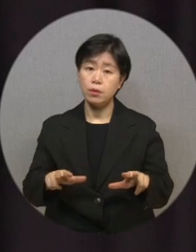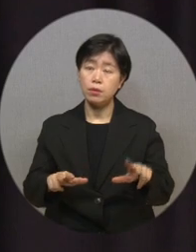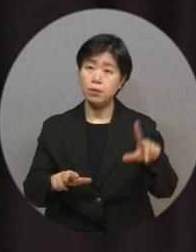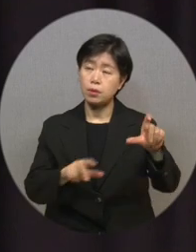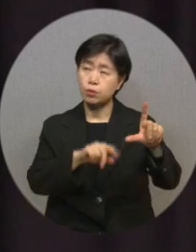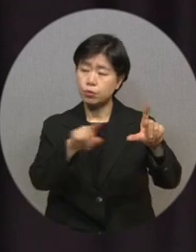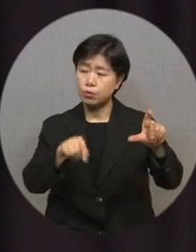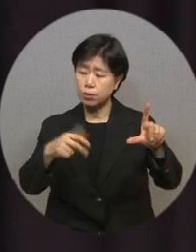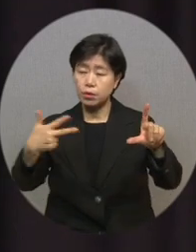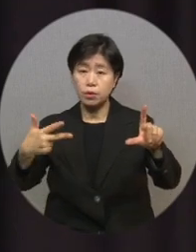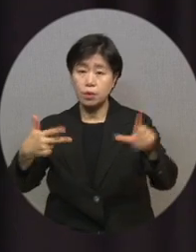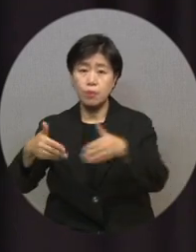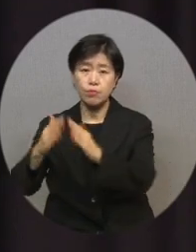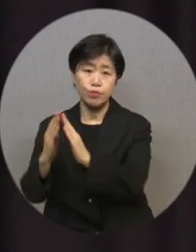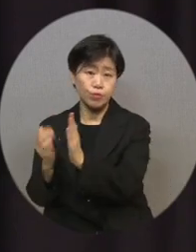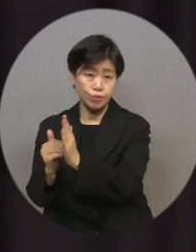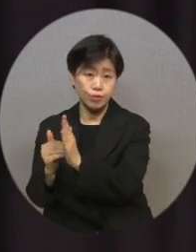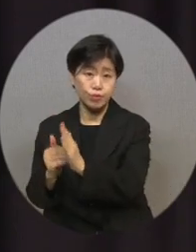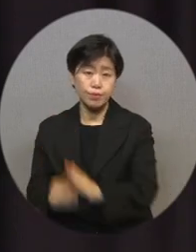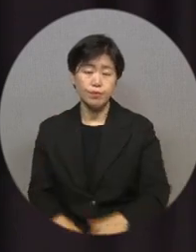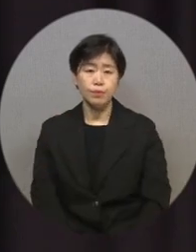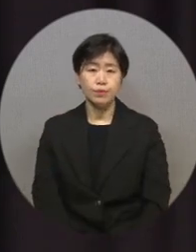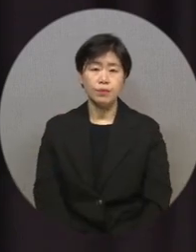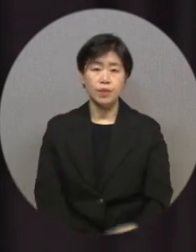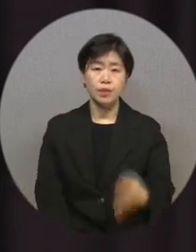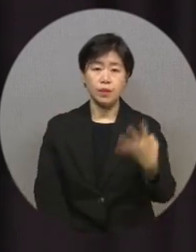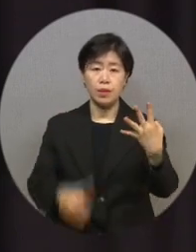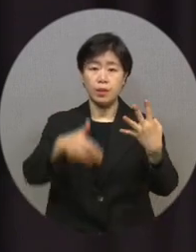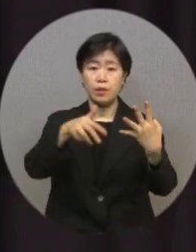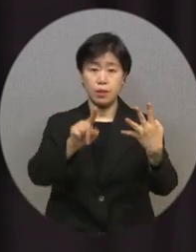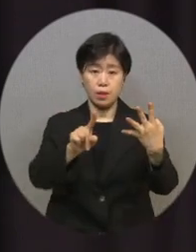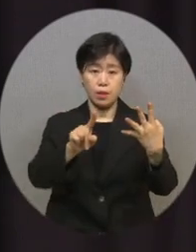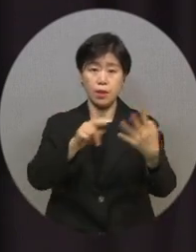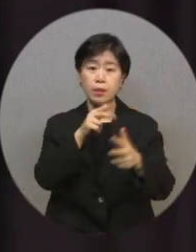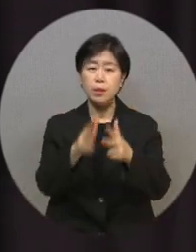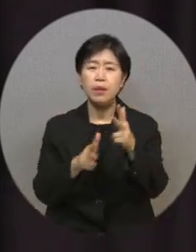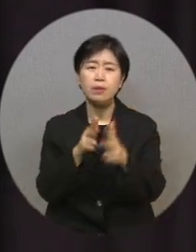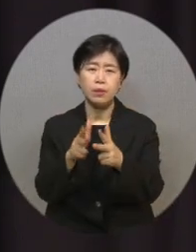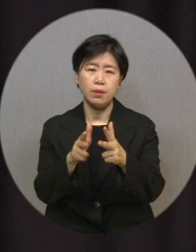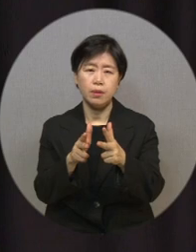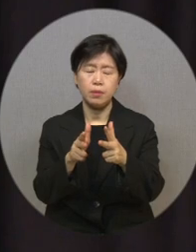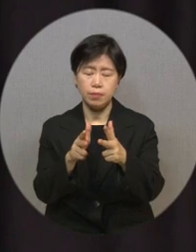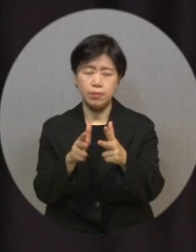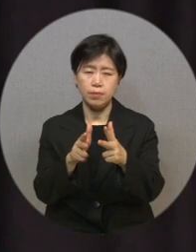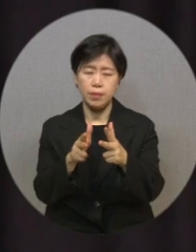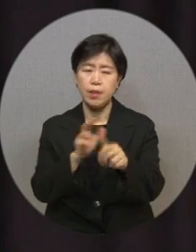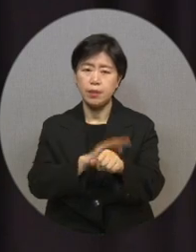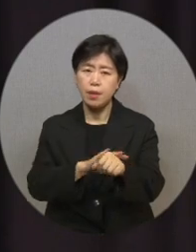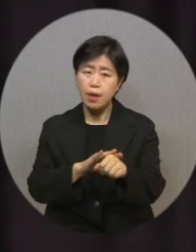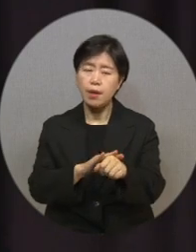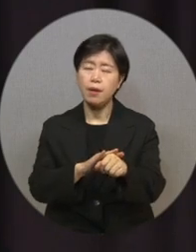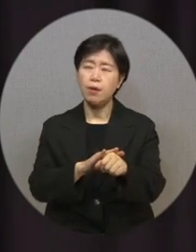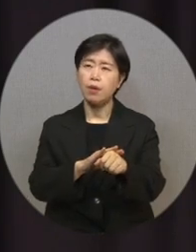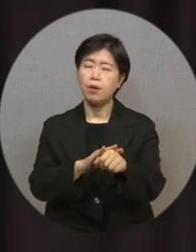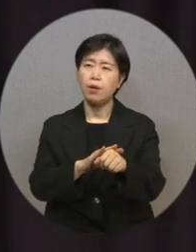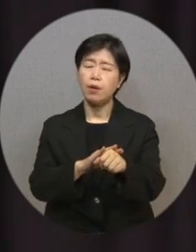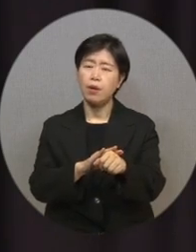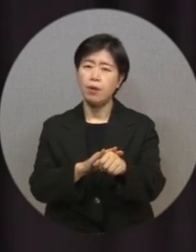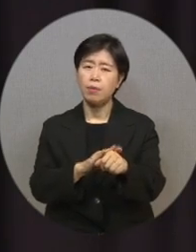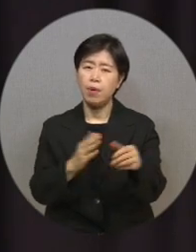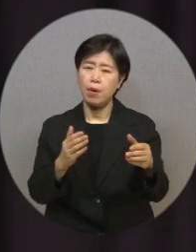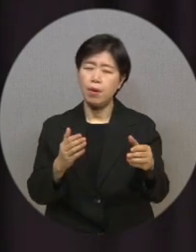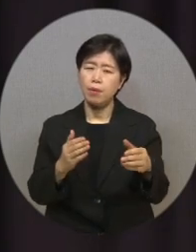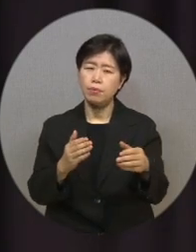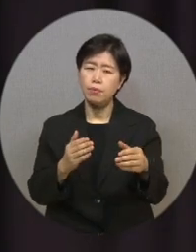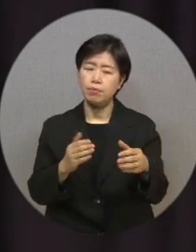진행하고 있습니다 그 디지털 포커스 그러니까 4차 산업을 준비하는 포커싱 돼서 거기에서 고용 창출이 일어나고요 그다음에 어